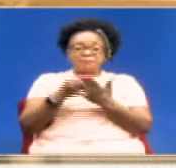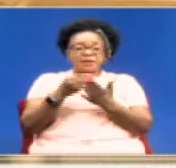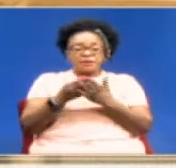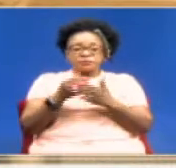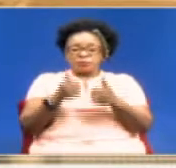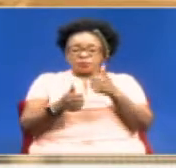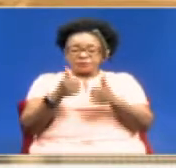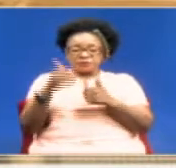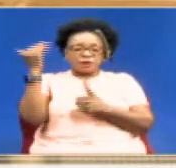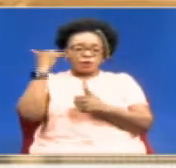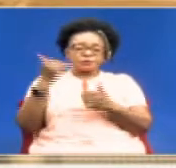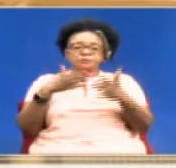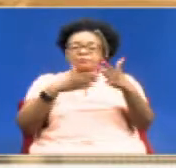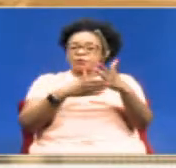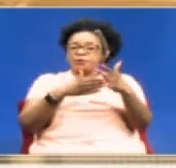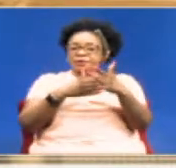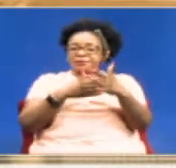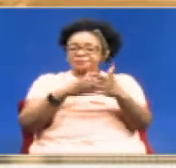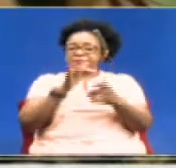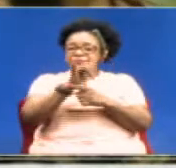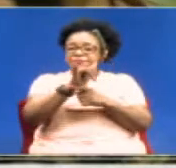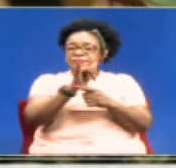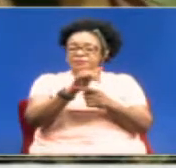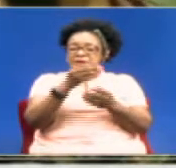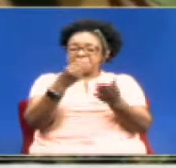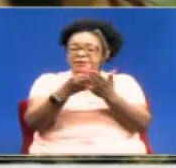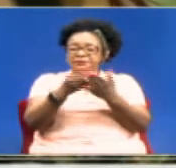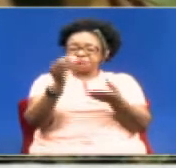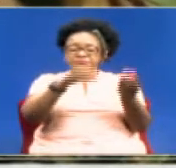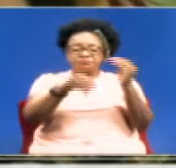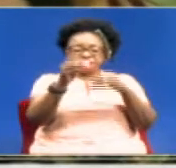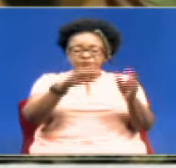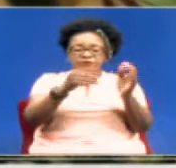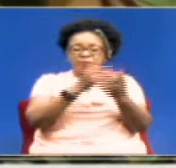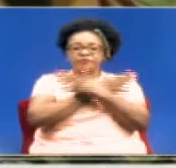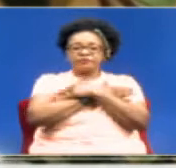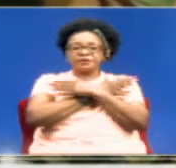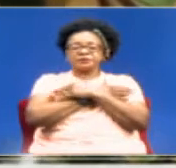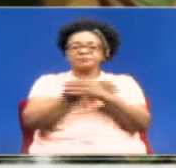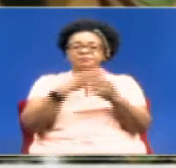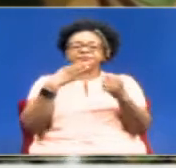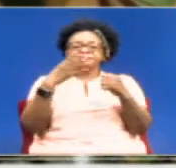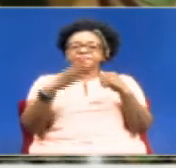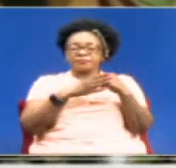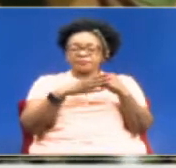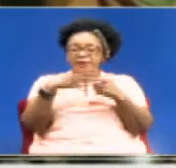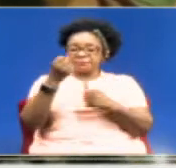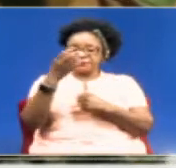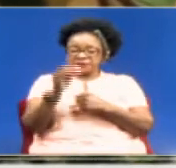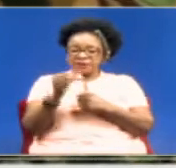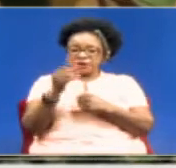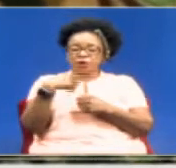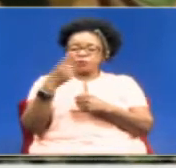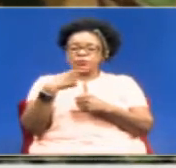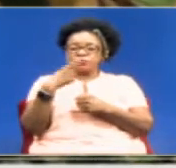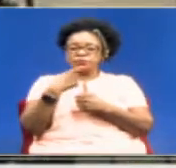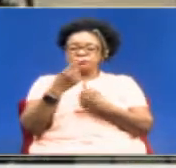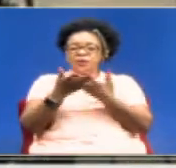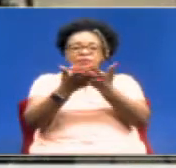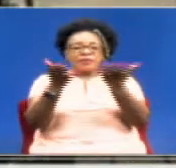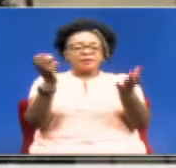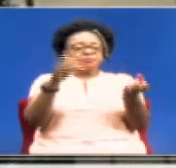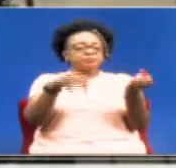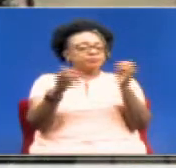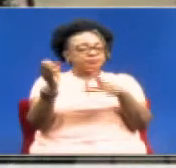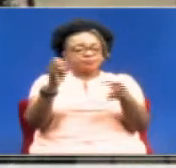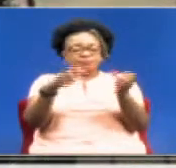mahakama ilizuia zilikuwa michango kutoka kwa marafiki 950 wa Wambua ambao walijitolea kwa wingi na